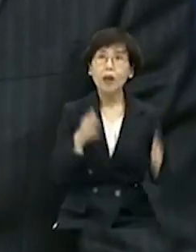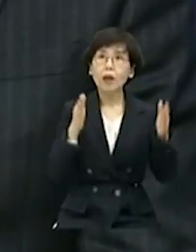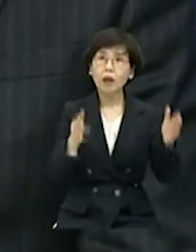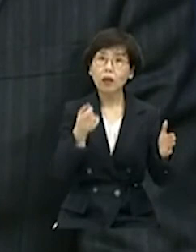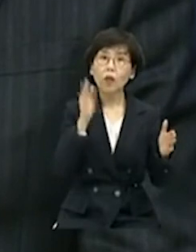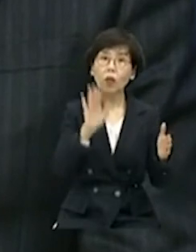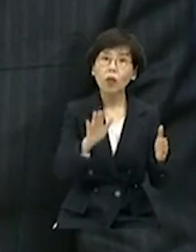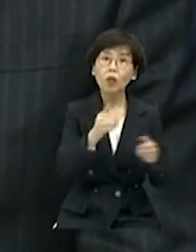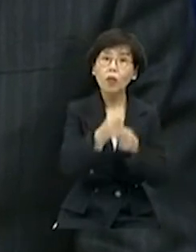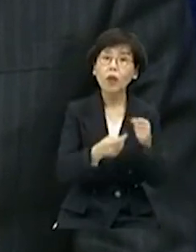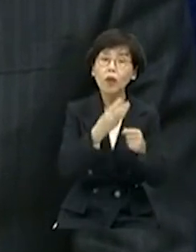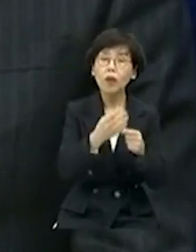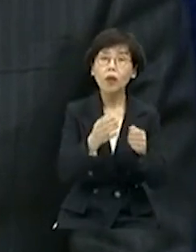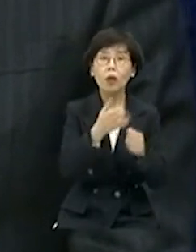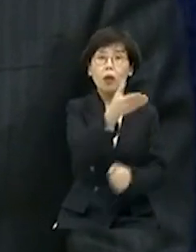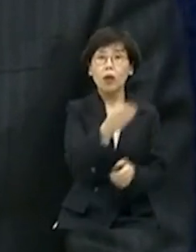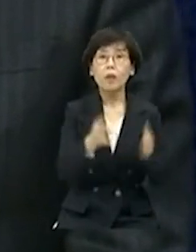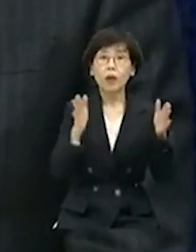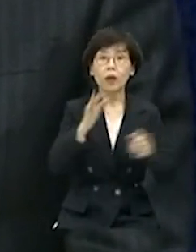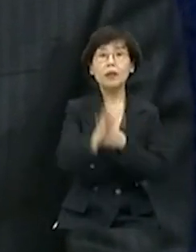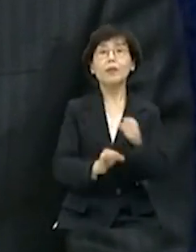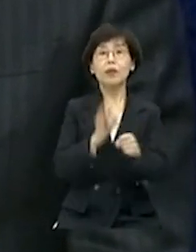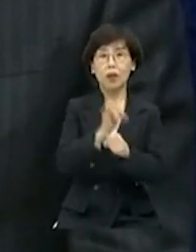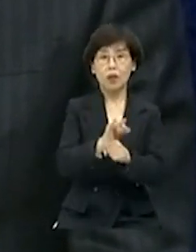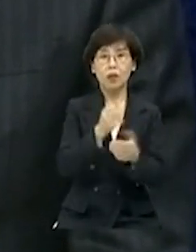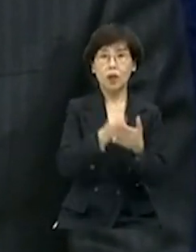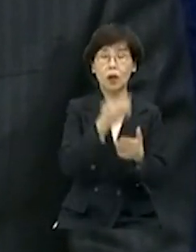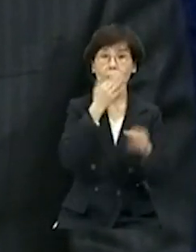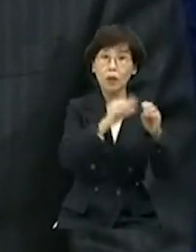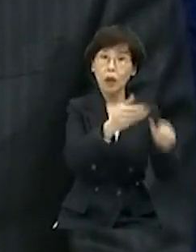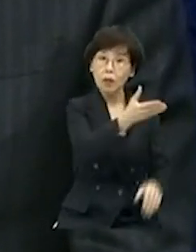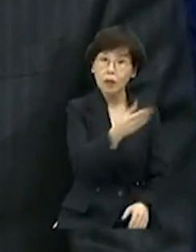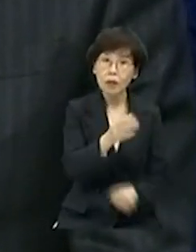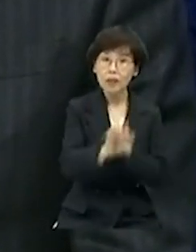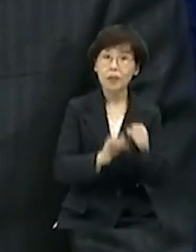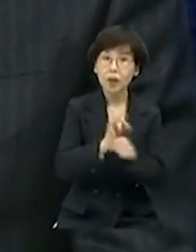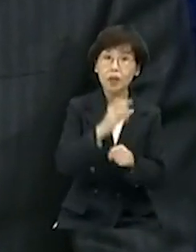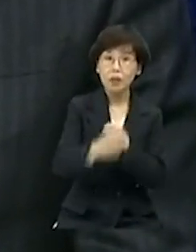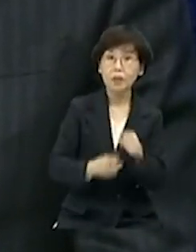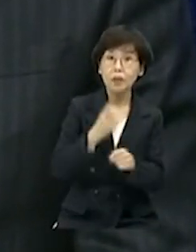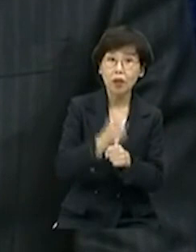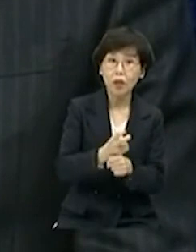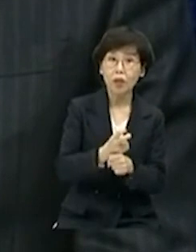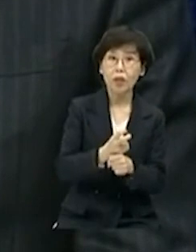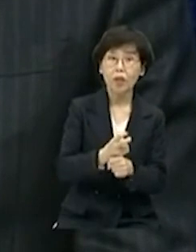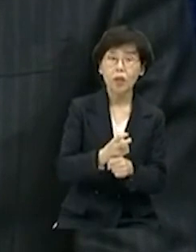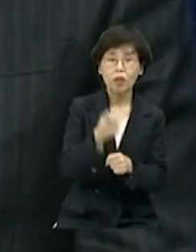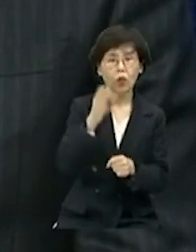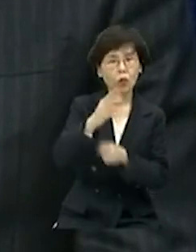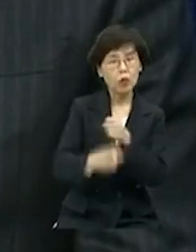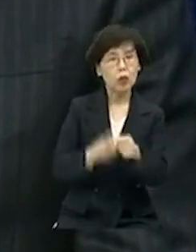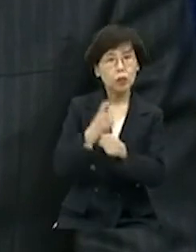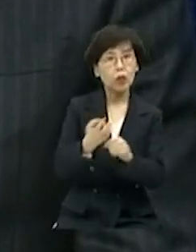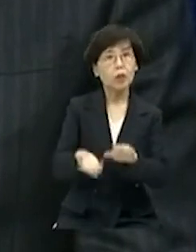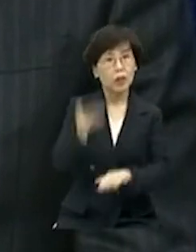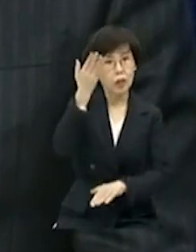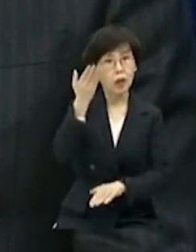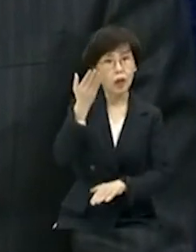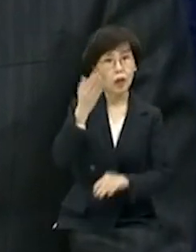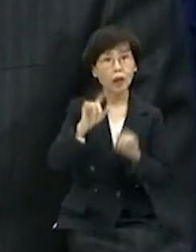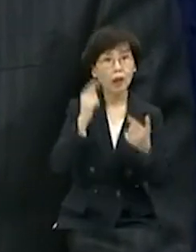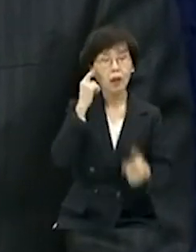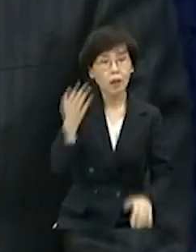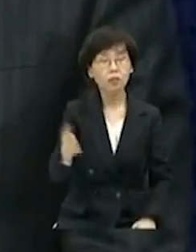적어도 몇 년이 될까요? 임대 기간을 10년으로 설정할 수도 아니, 있고 토지 임대를 10년, 20년 적어도 20년 이상 정도는